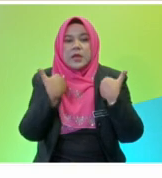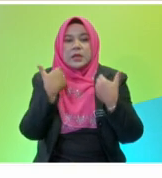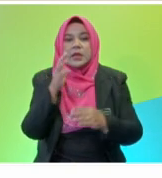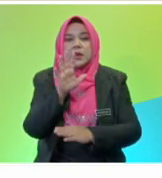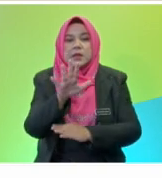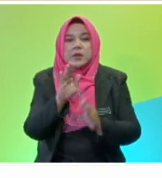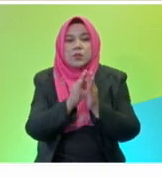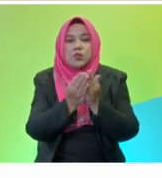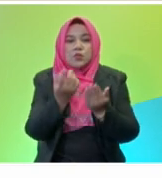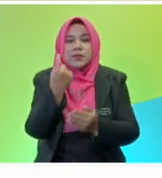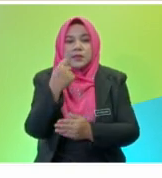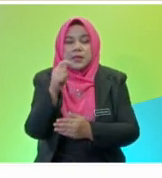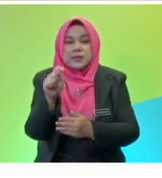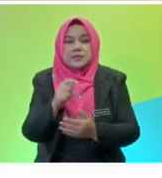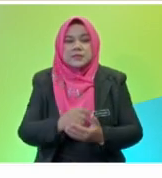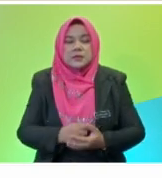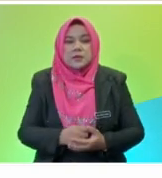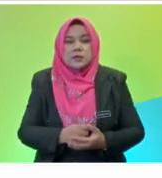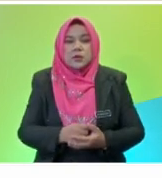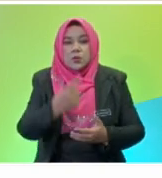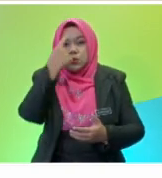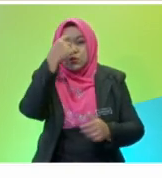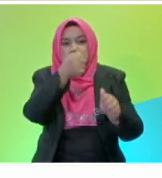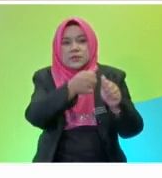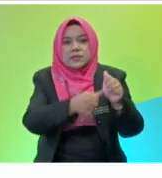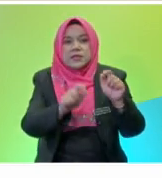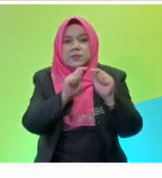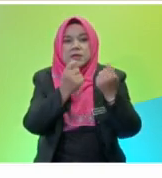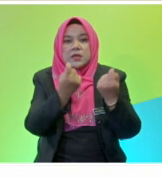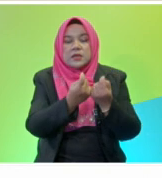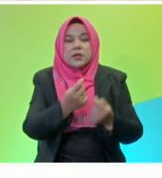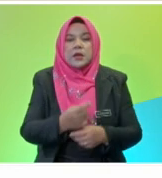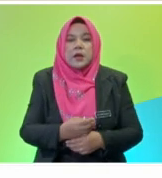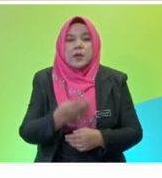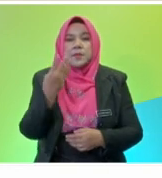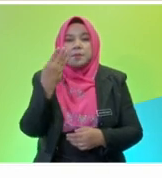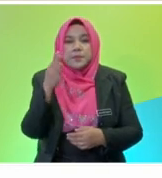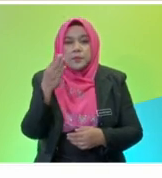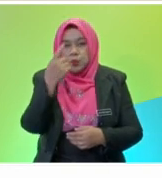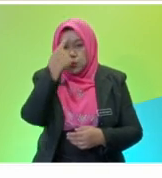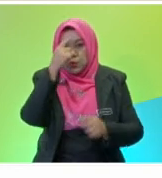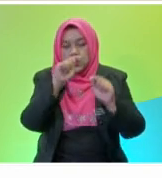teks satunya adalah untuk sejak kita telah oke yang warna biru itu adalah